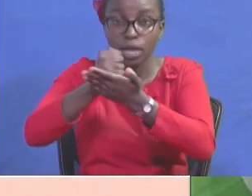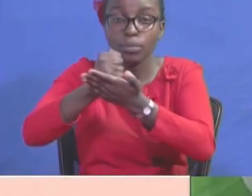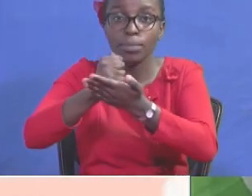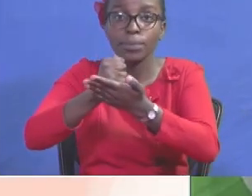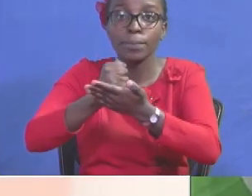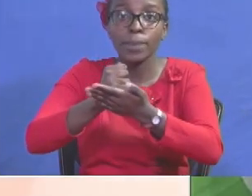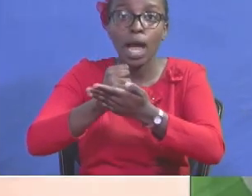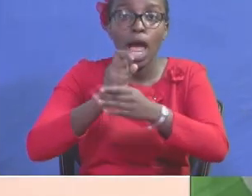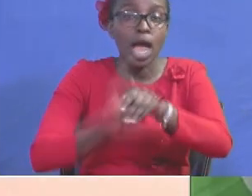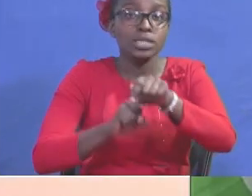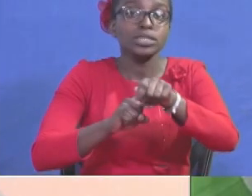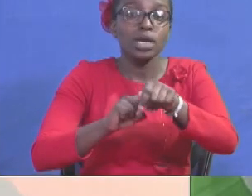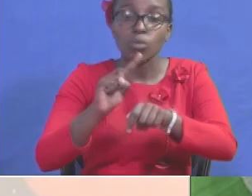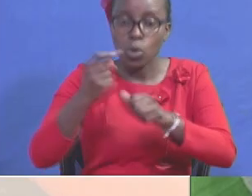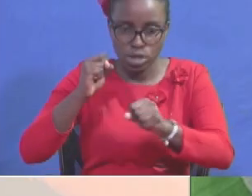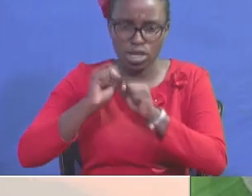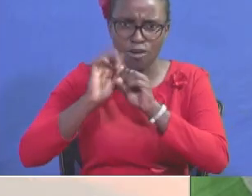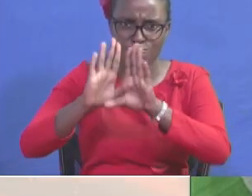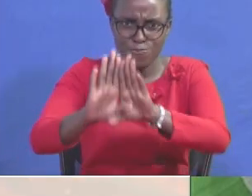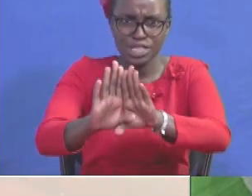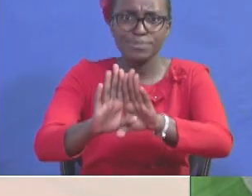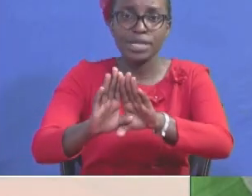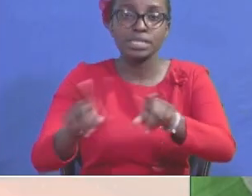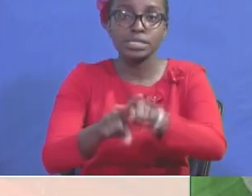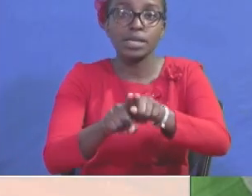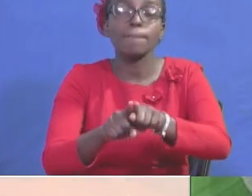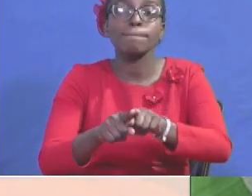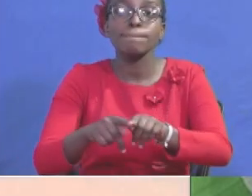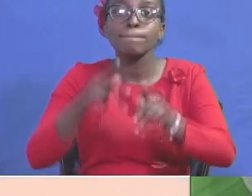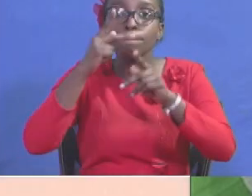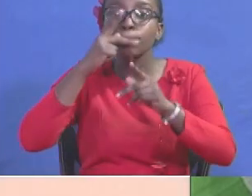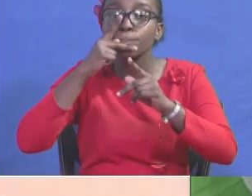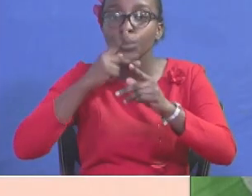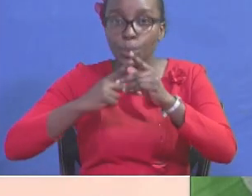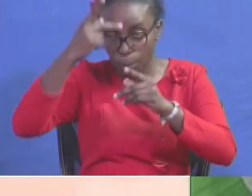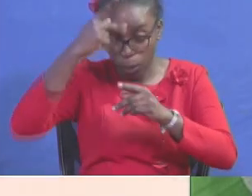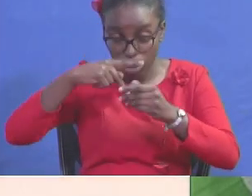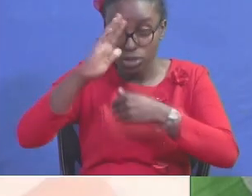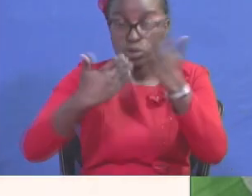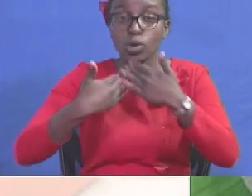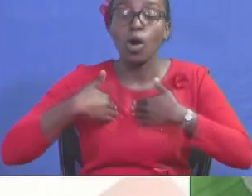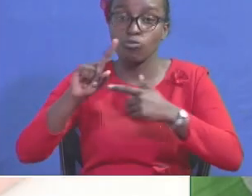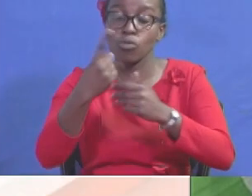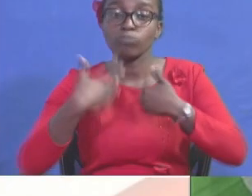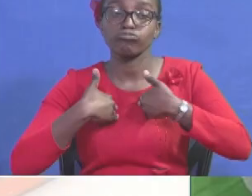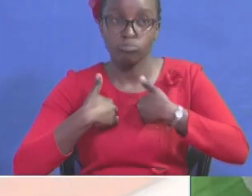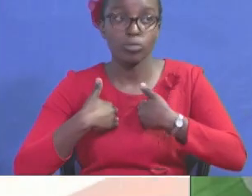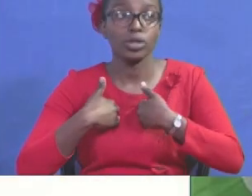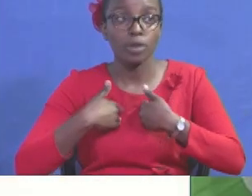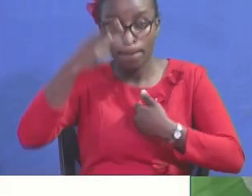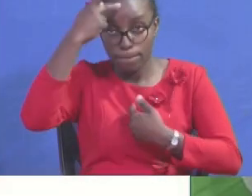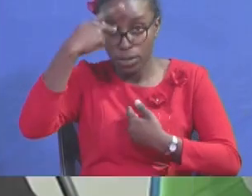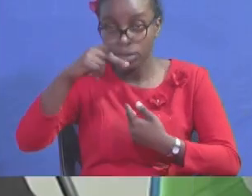in terms of enforcement of the policies once created. They can assist to enforce these